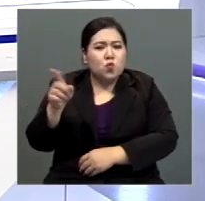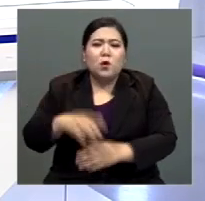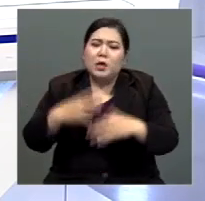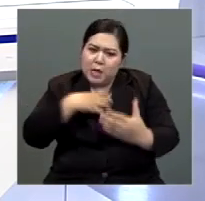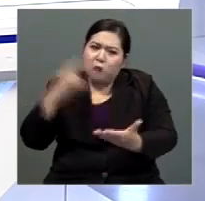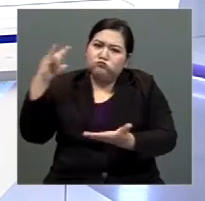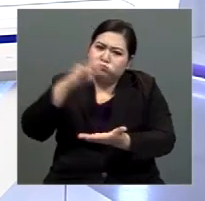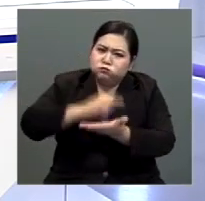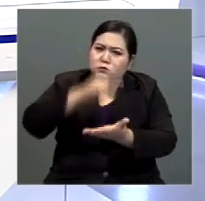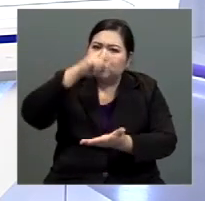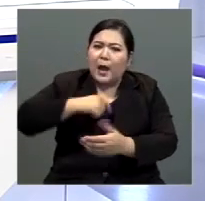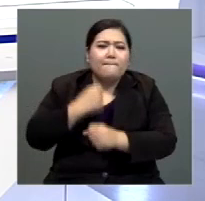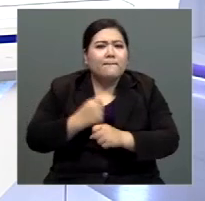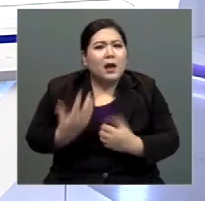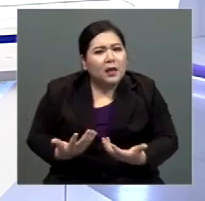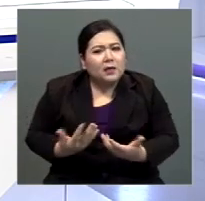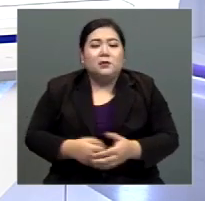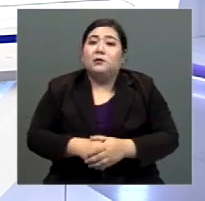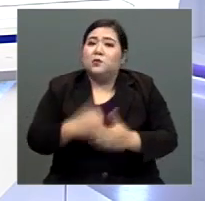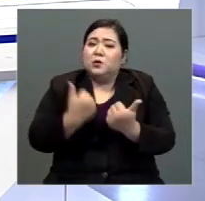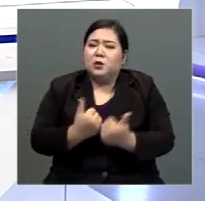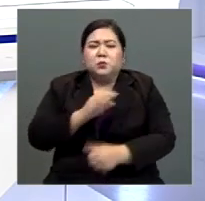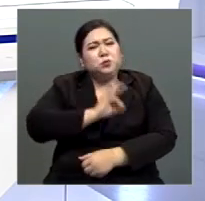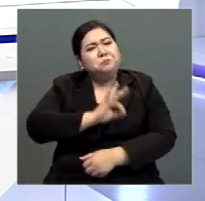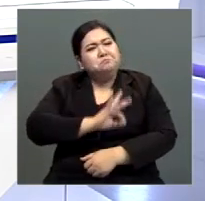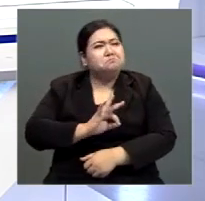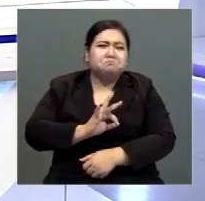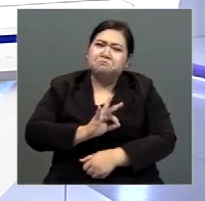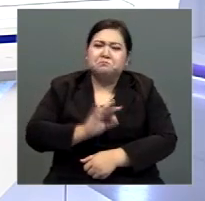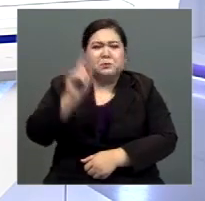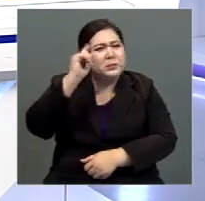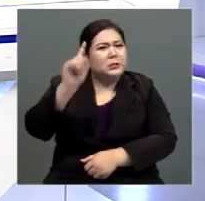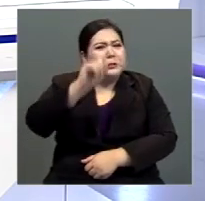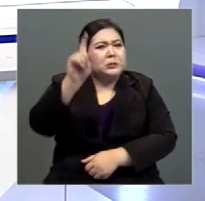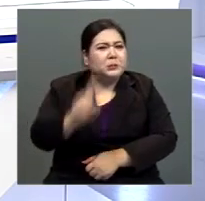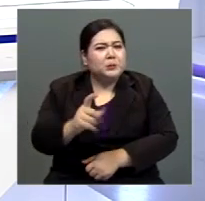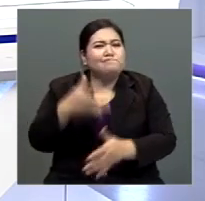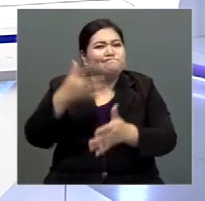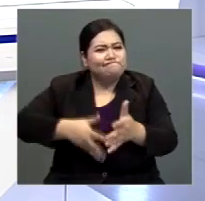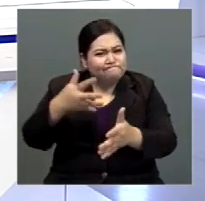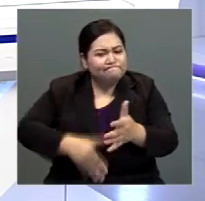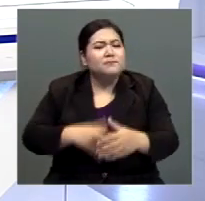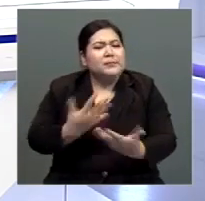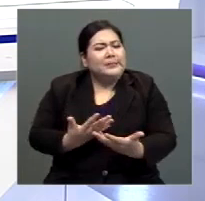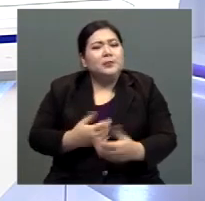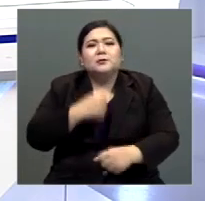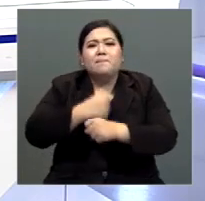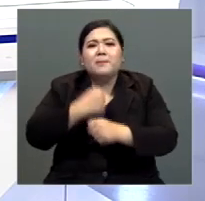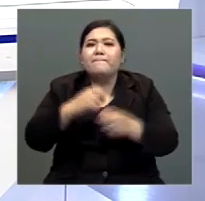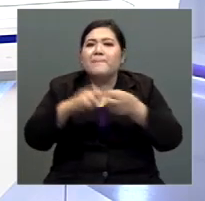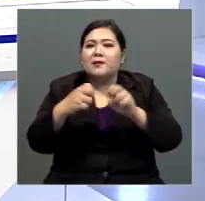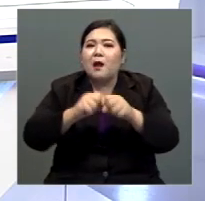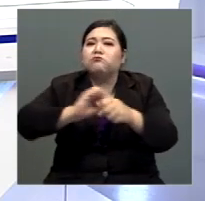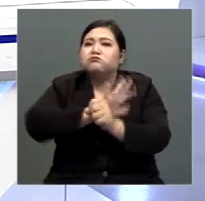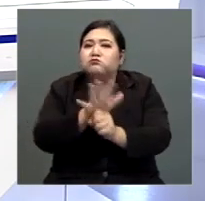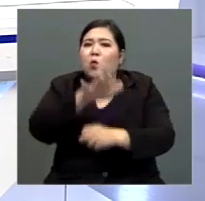่นอนตอนนี้ปัญหาหนึก็คือจะเรีกวเปปัหากไม่ใช้ตองบวเป็ข้อกำหนดที่เราทำมาเพื่ทจะลกามแร่ระบากของโวิ-